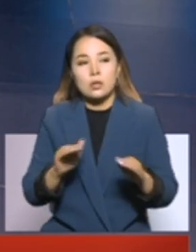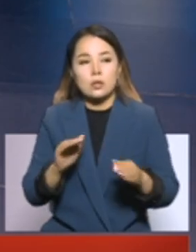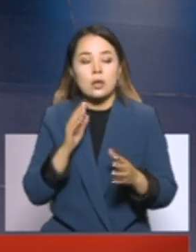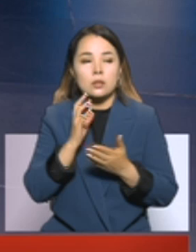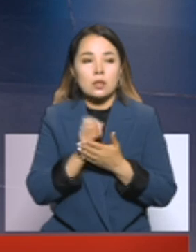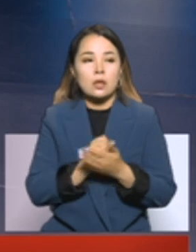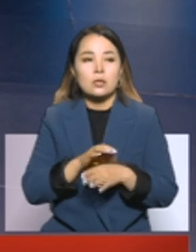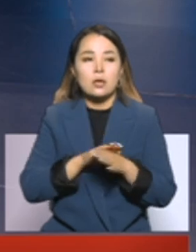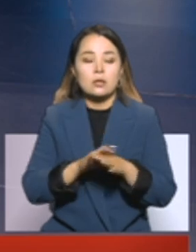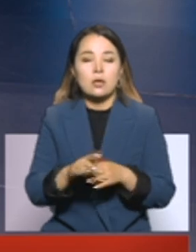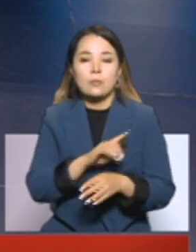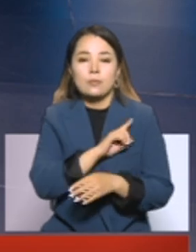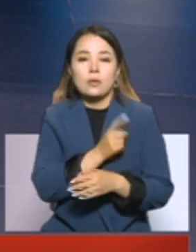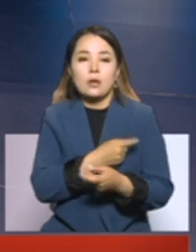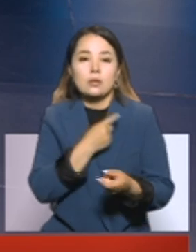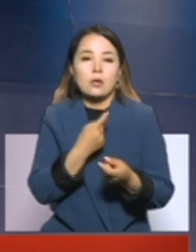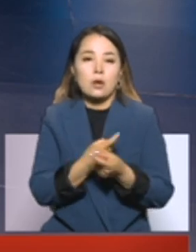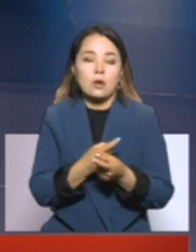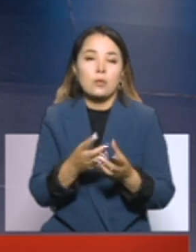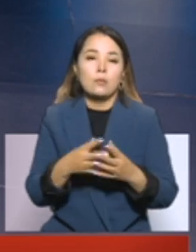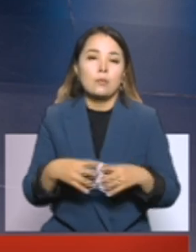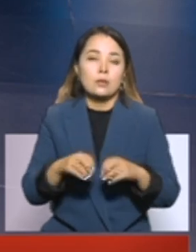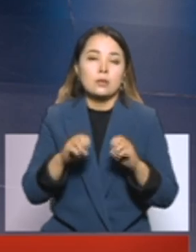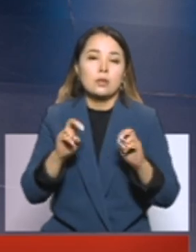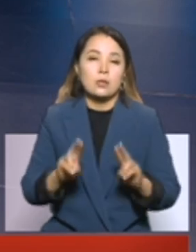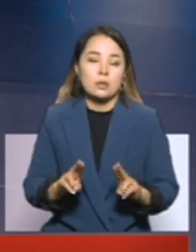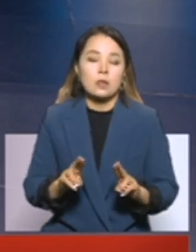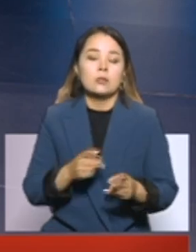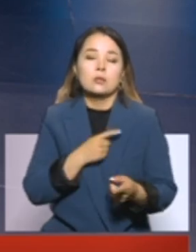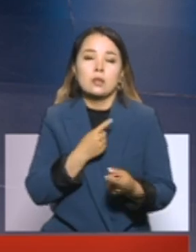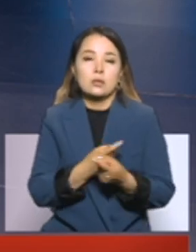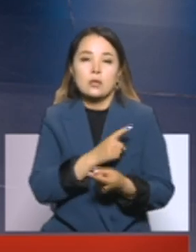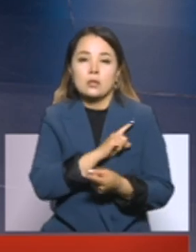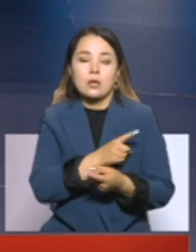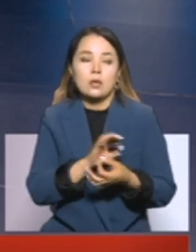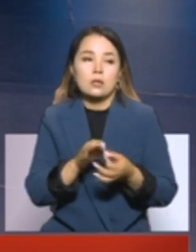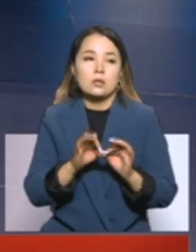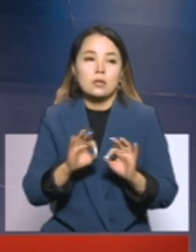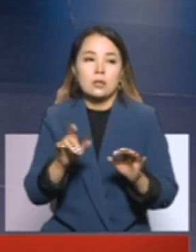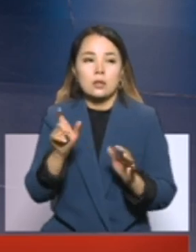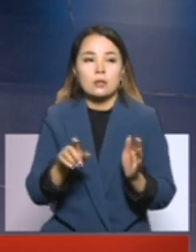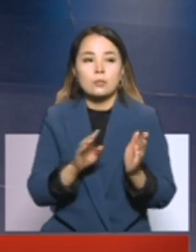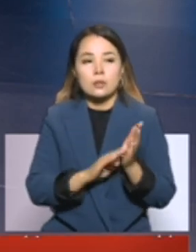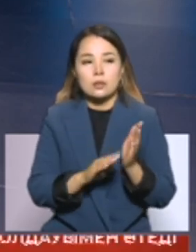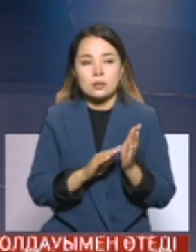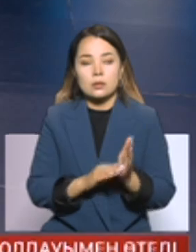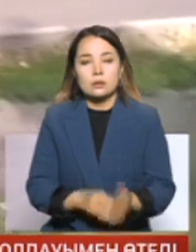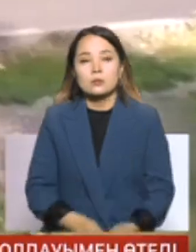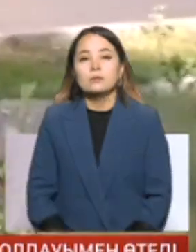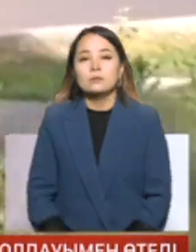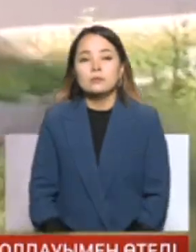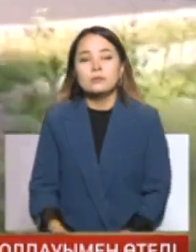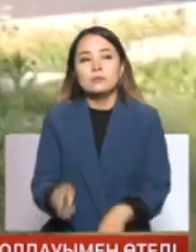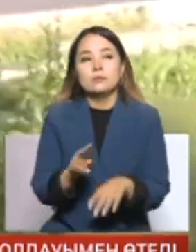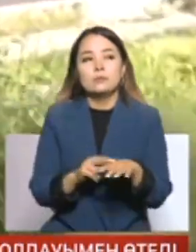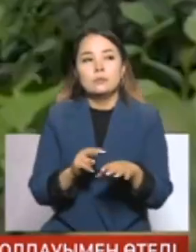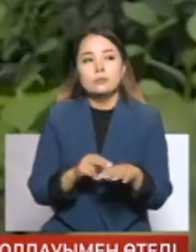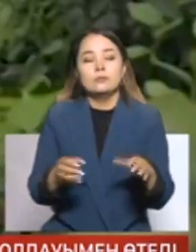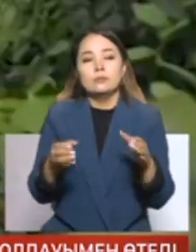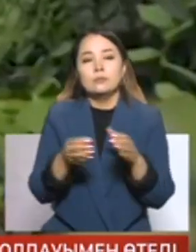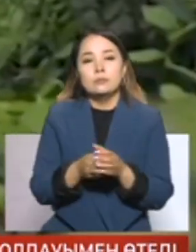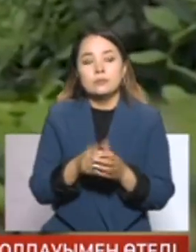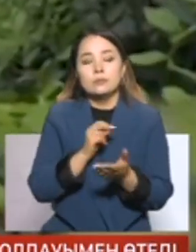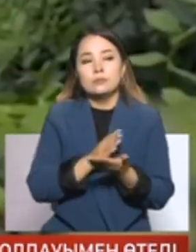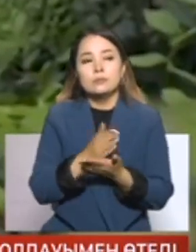сағатта батылдық танытатын мамандардың отбасылық өмірі мен ерлігі жайлы тілшіміз тарқатсын. Полиция саласында